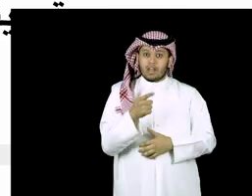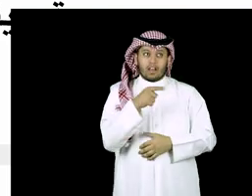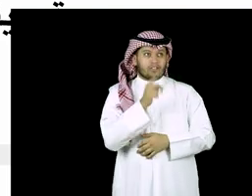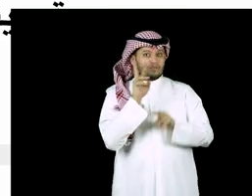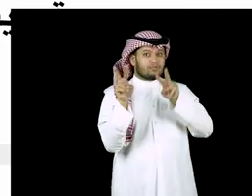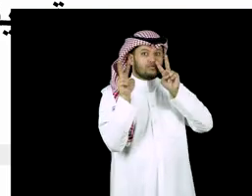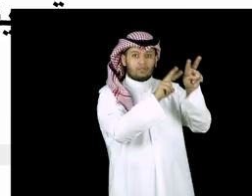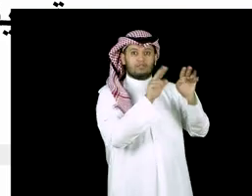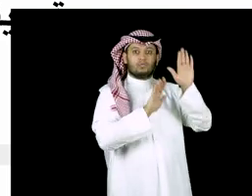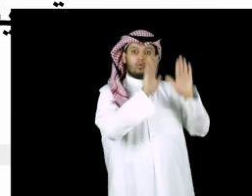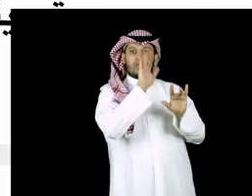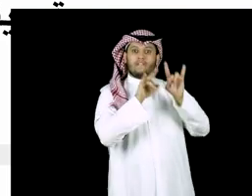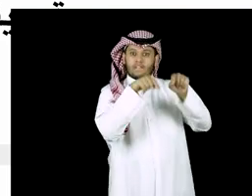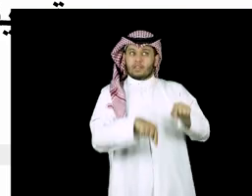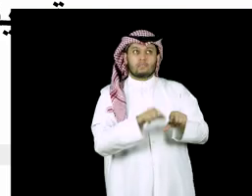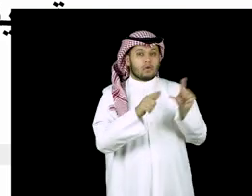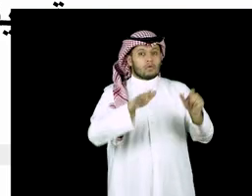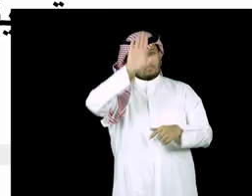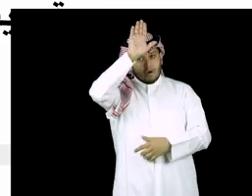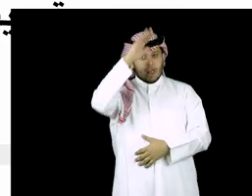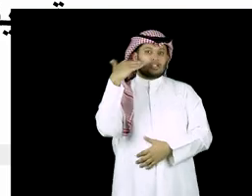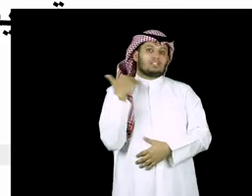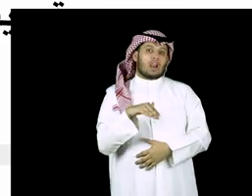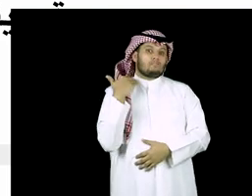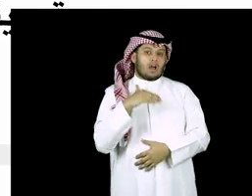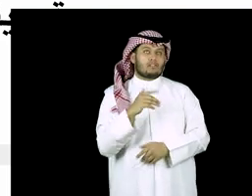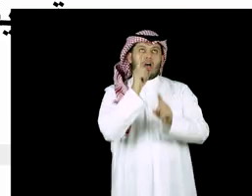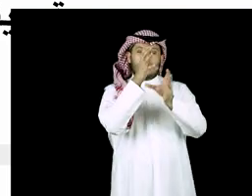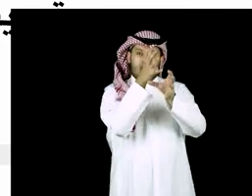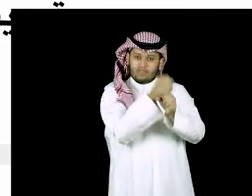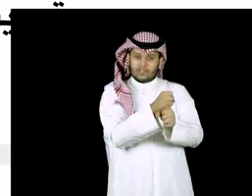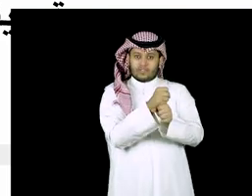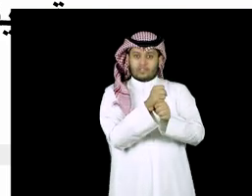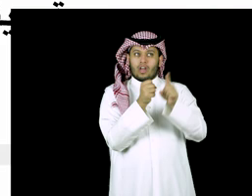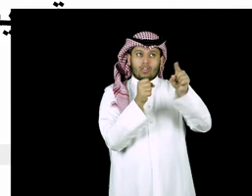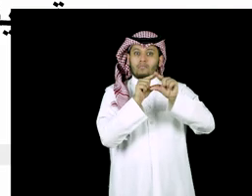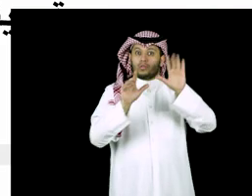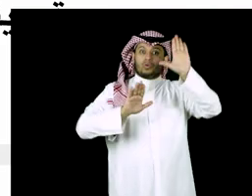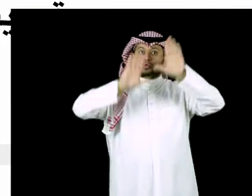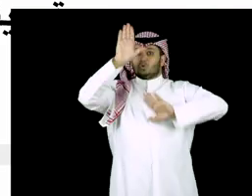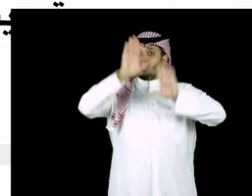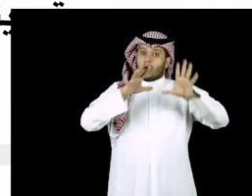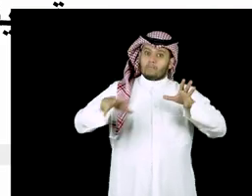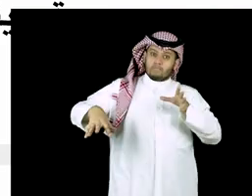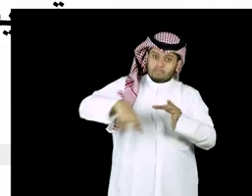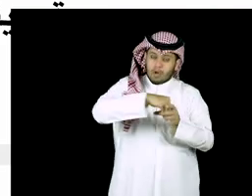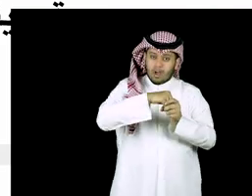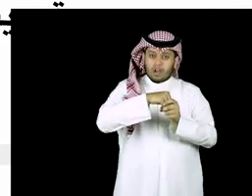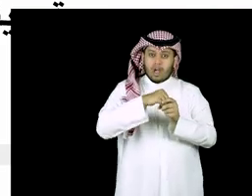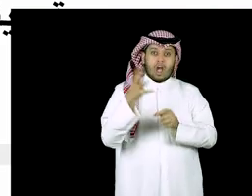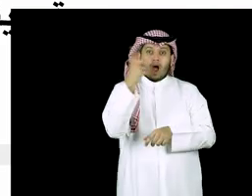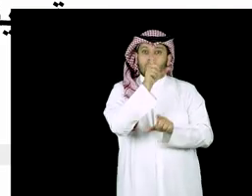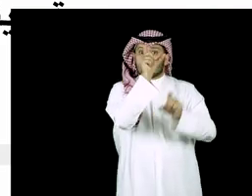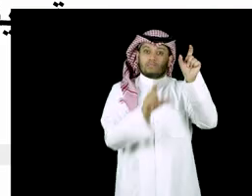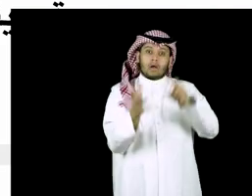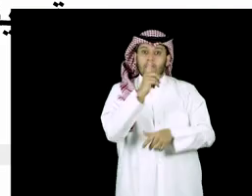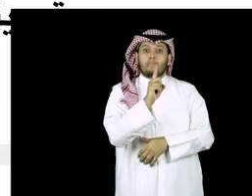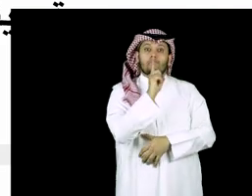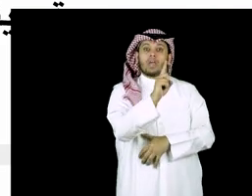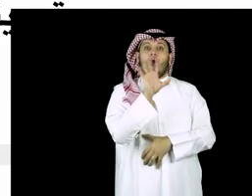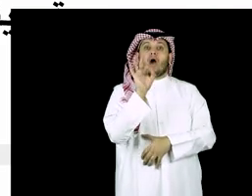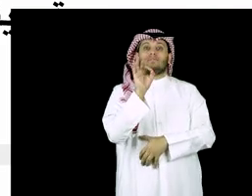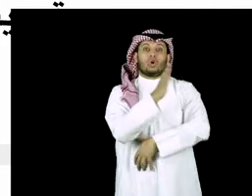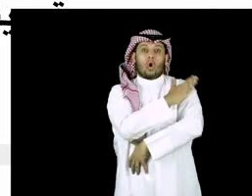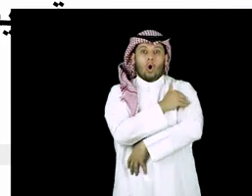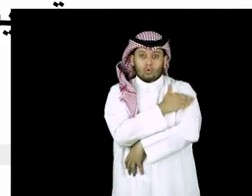وضعه الحالي في عهد الملك سلمان حفظه الله. مجلس الشورى يضم 150 عضو